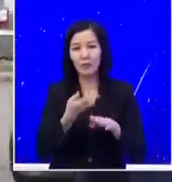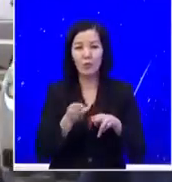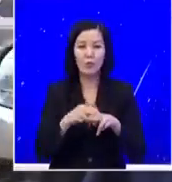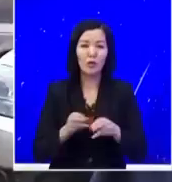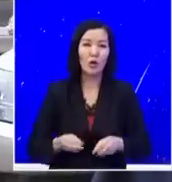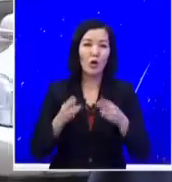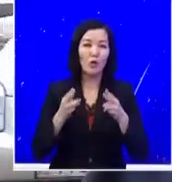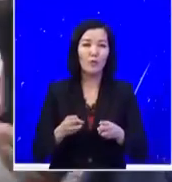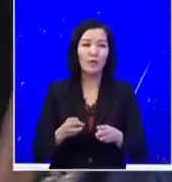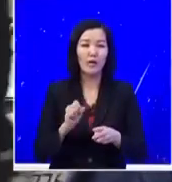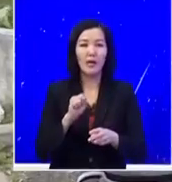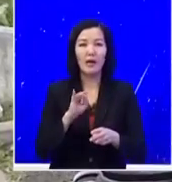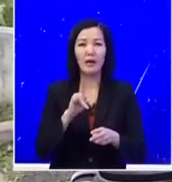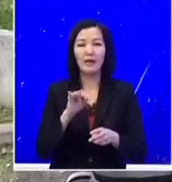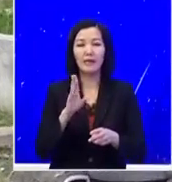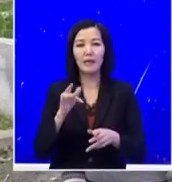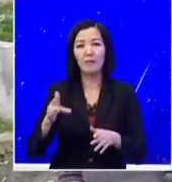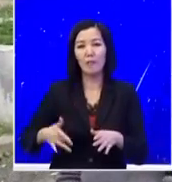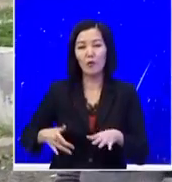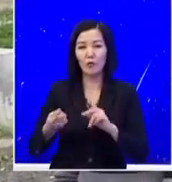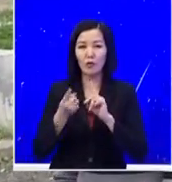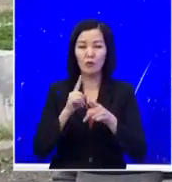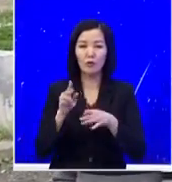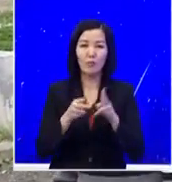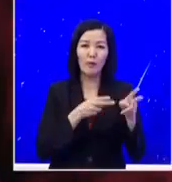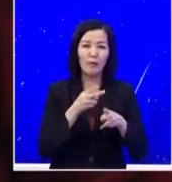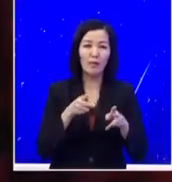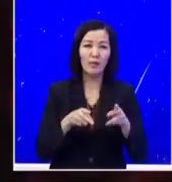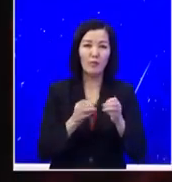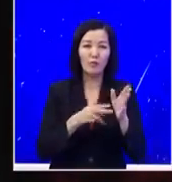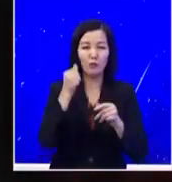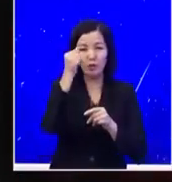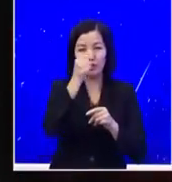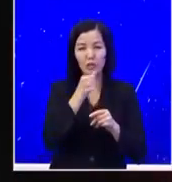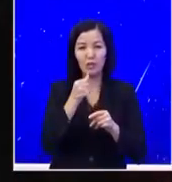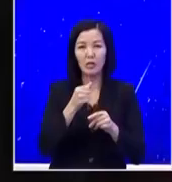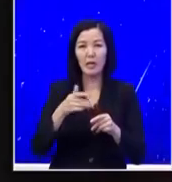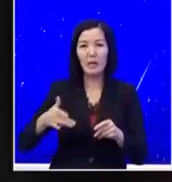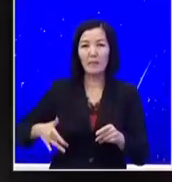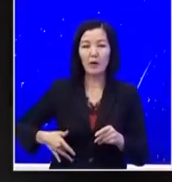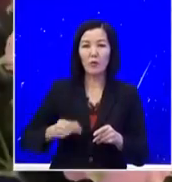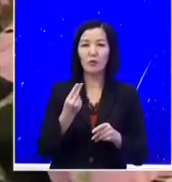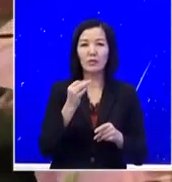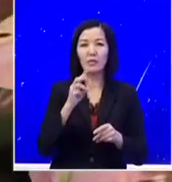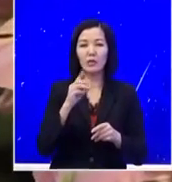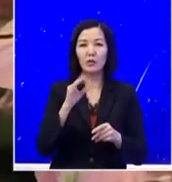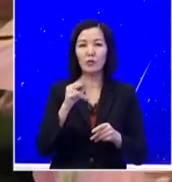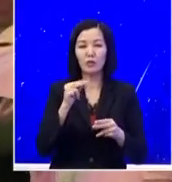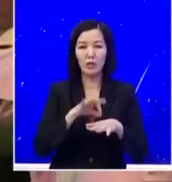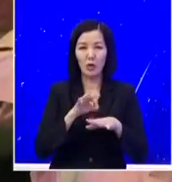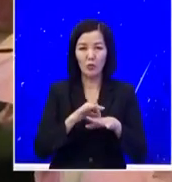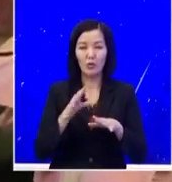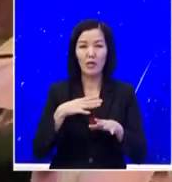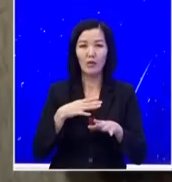сирек жағдай. Әйгерімде сол қауіпті бастан кешті. 2017 жылы дәрігерлер оған бауыр циррозы деген диагноз қояды.